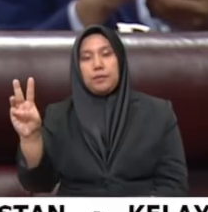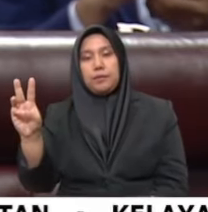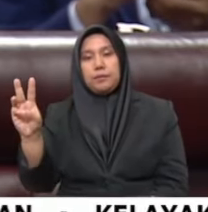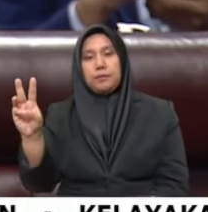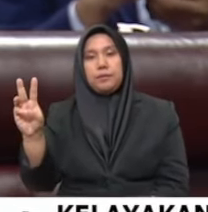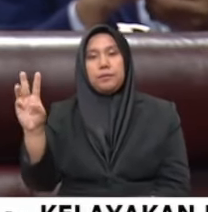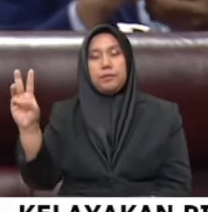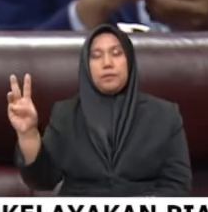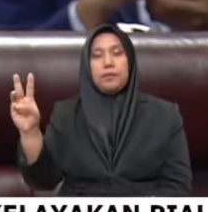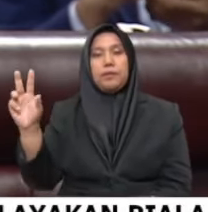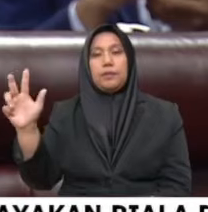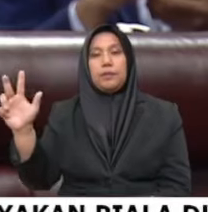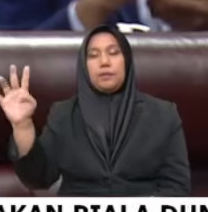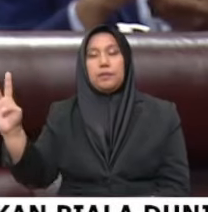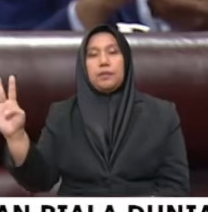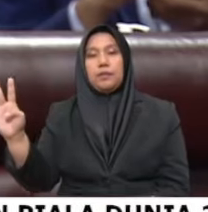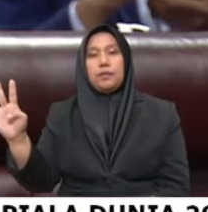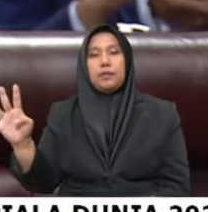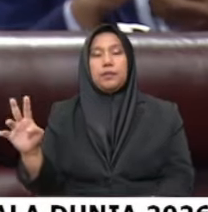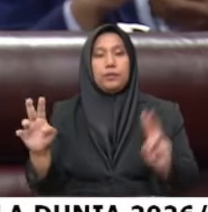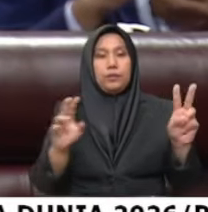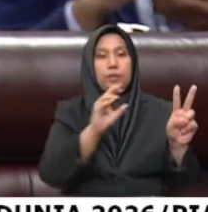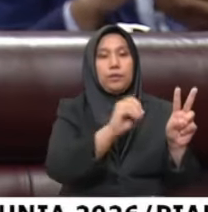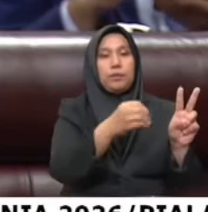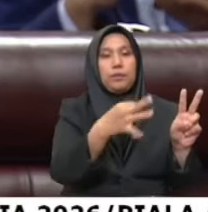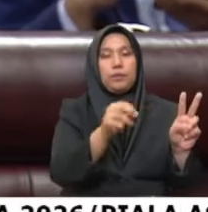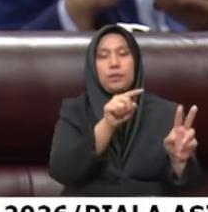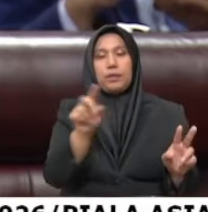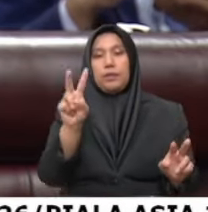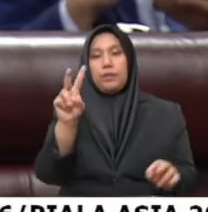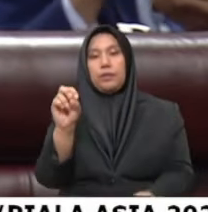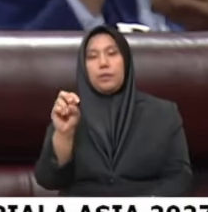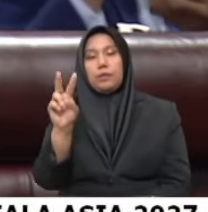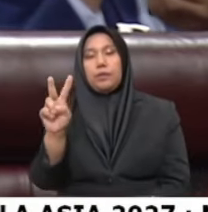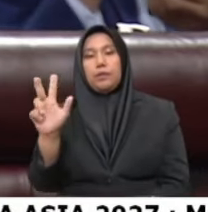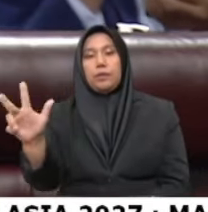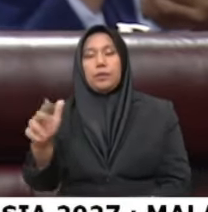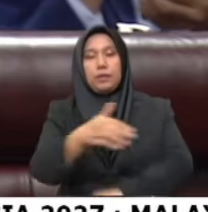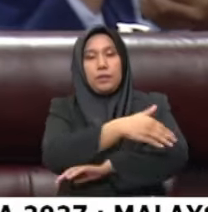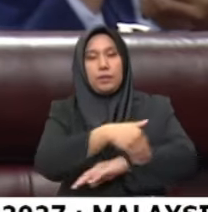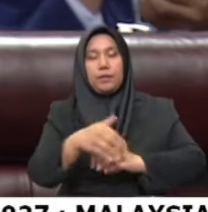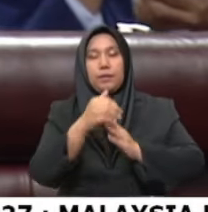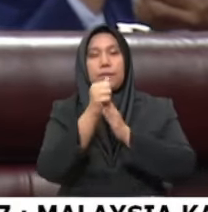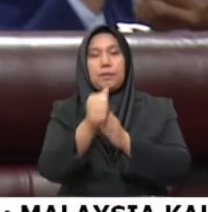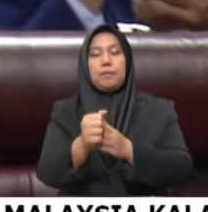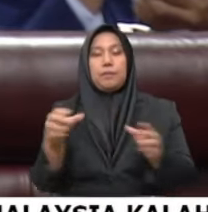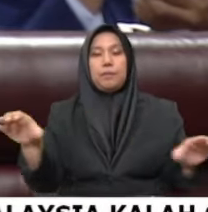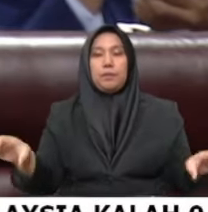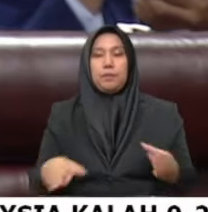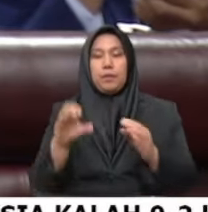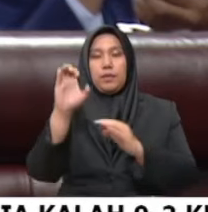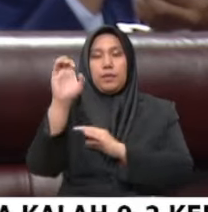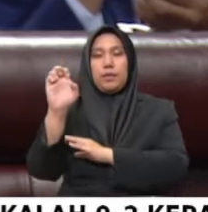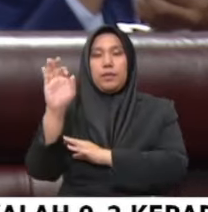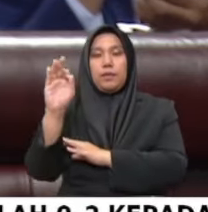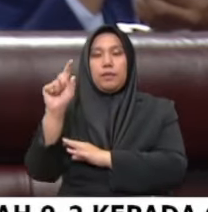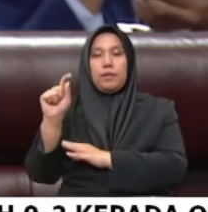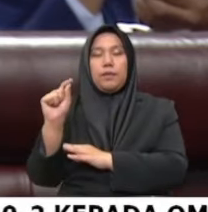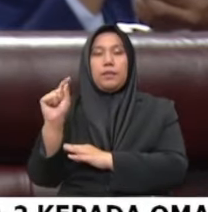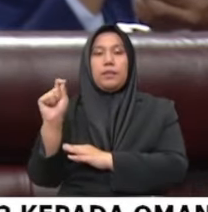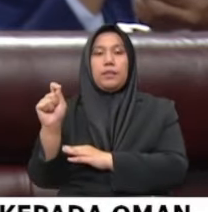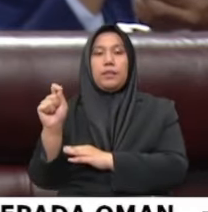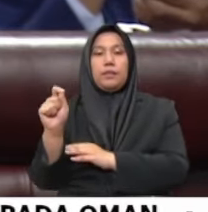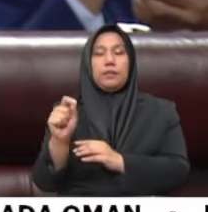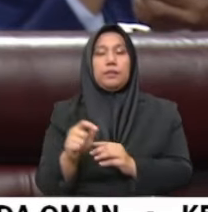RM24,846,634 antara 2019 hingga 2023. Dan di bawah garis panduan pelaksanaan EFT, ada 6 skop perbelanjaan